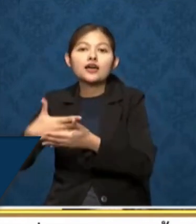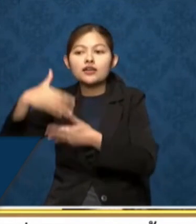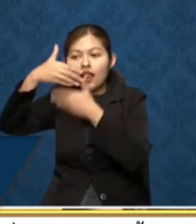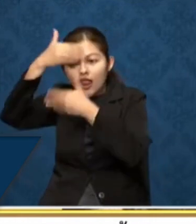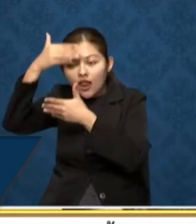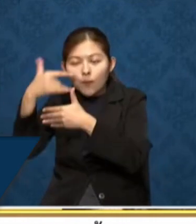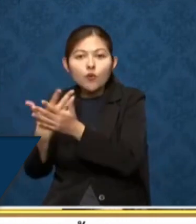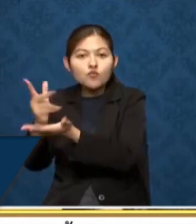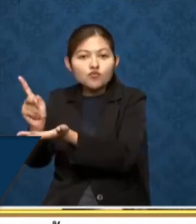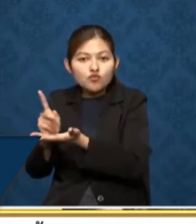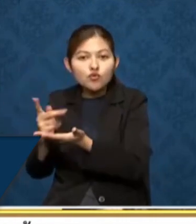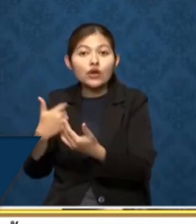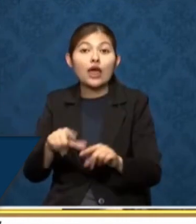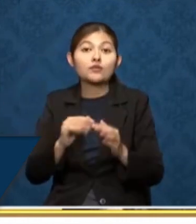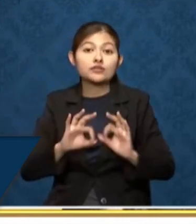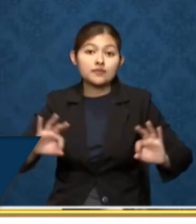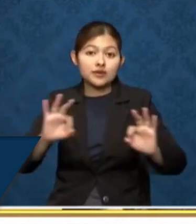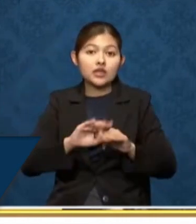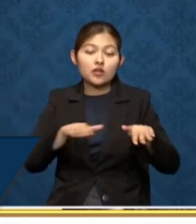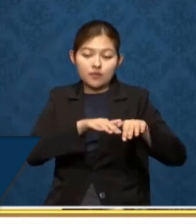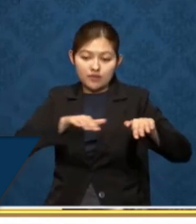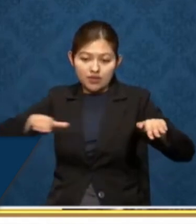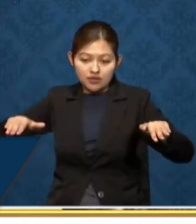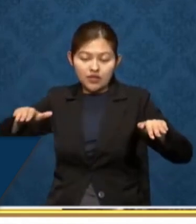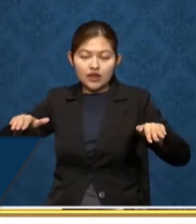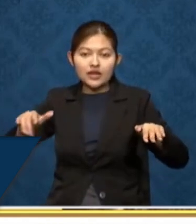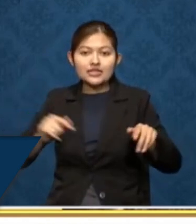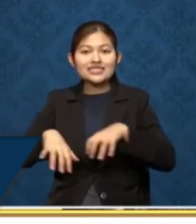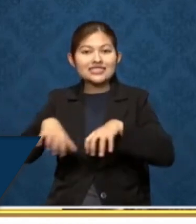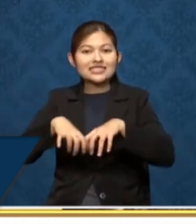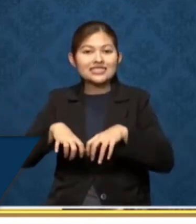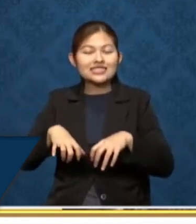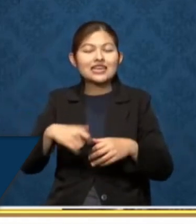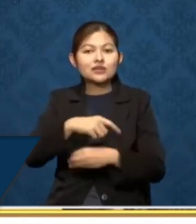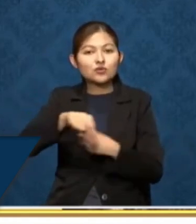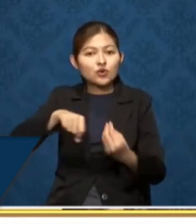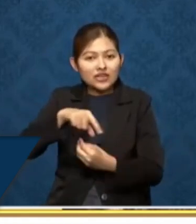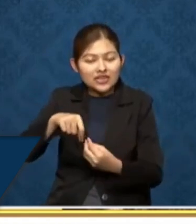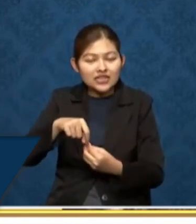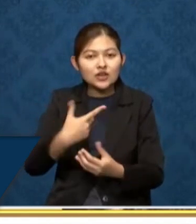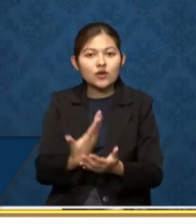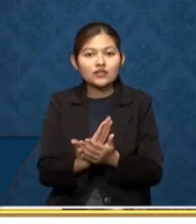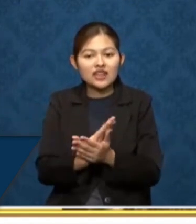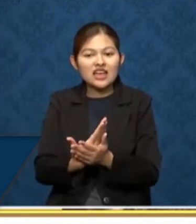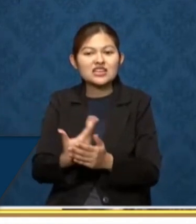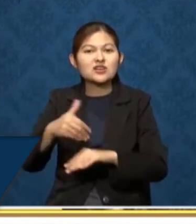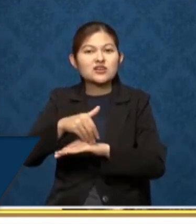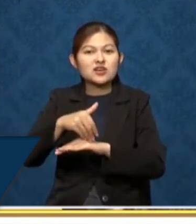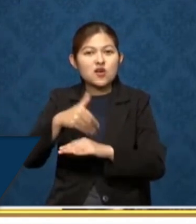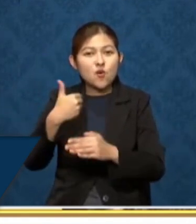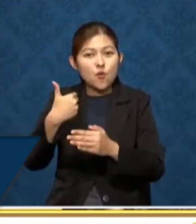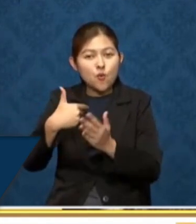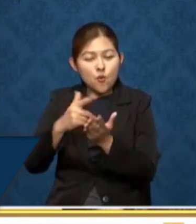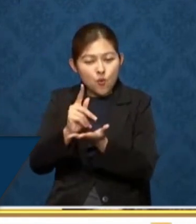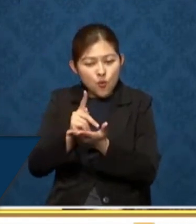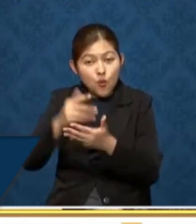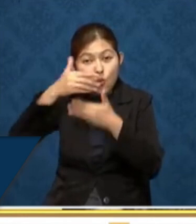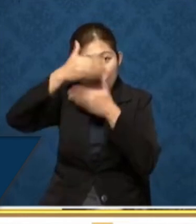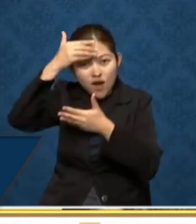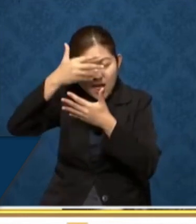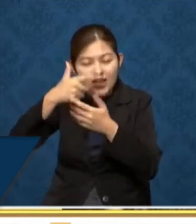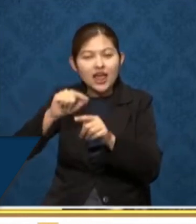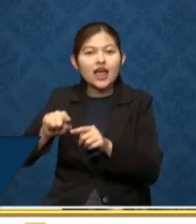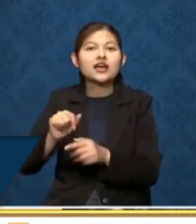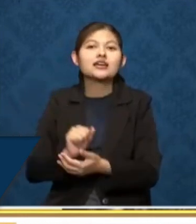ข้องควรจะมีมาตรการที่ชัดเจนในการจัดการธุรกิจหนี้นอกระบบเหล่านี้ให้เด็ดขาดค่ะท่านประธานคะทุกค